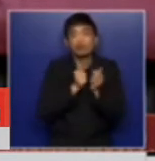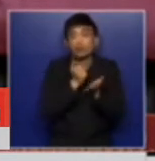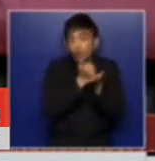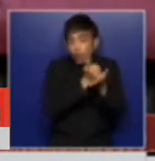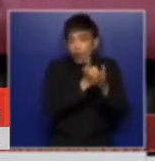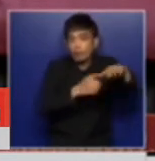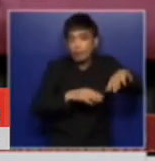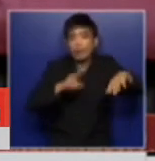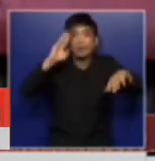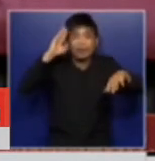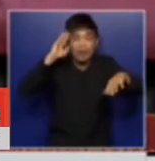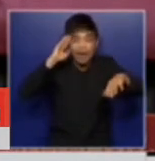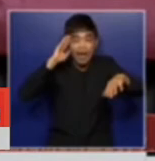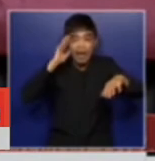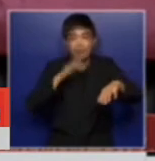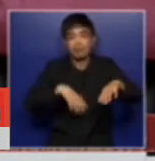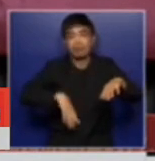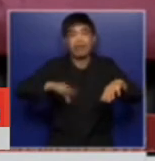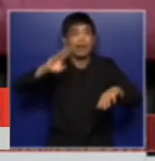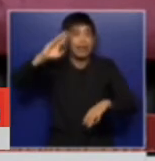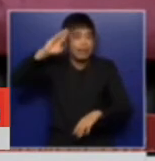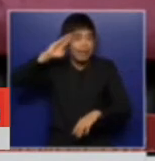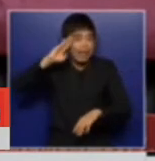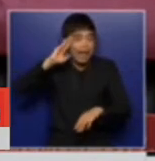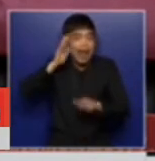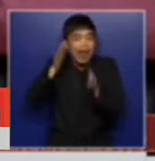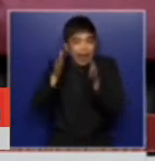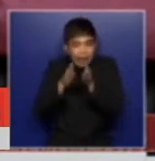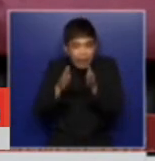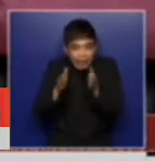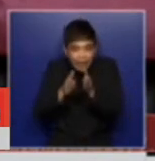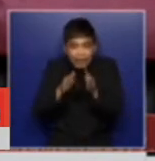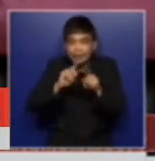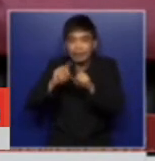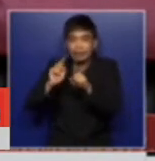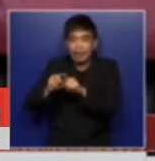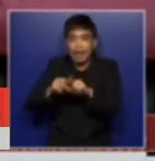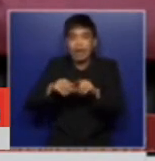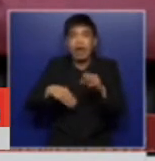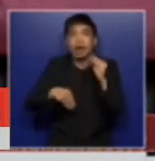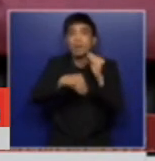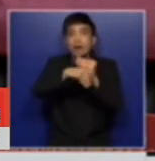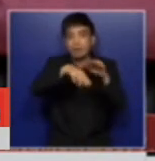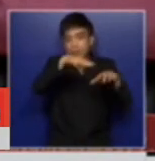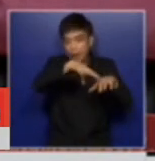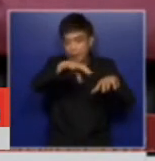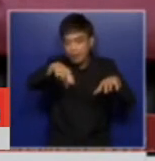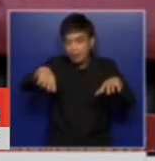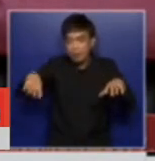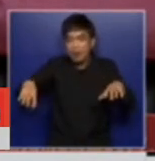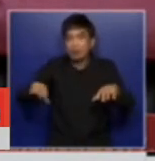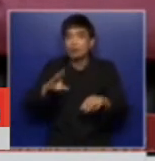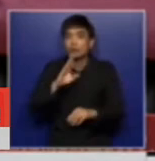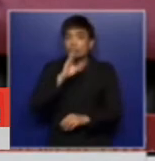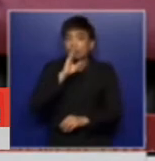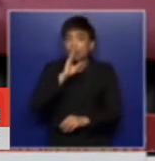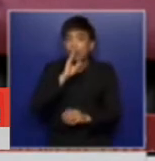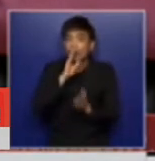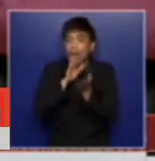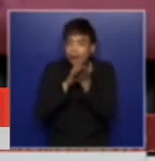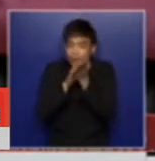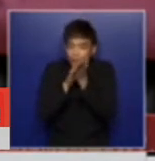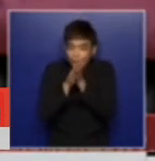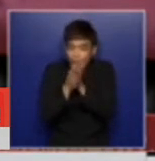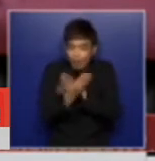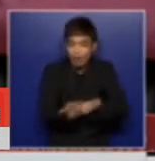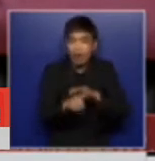ราถึงต้องมีกองทัพน้อยซึ่งตั้งมาคู่กับกองทัพภาคอย่างนี้เป็นต้นนะครับเพราะนั้นครับถามว่ามันลดได้ไหมมันปรับได้ไหมทำ